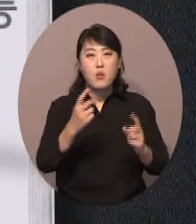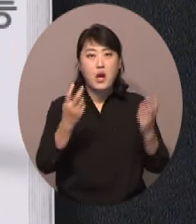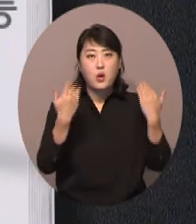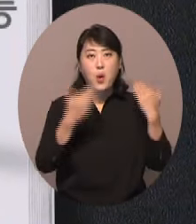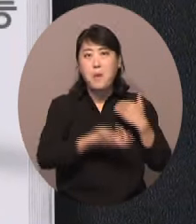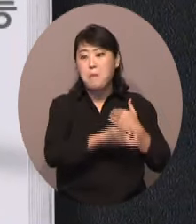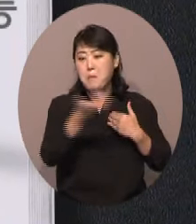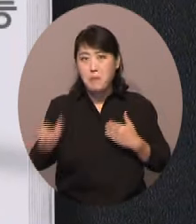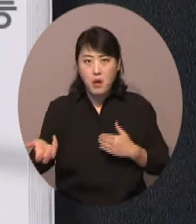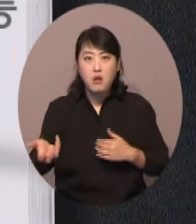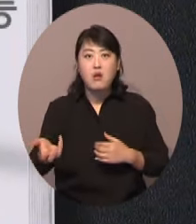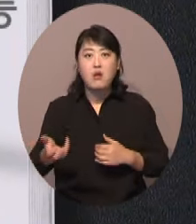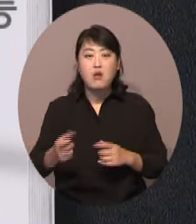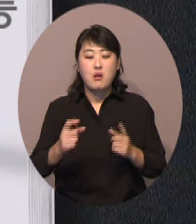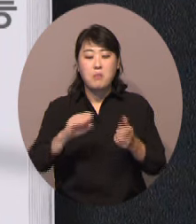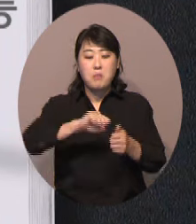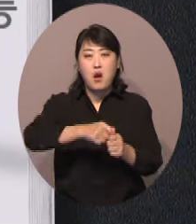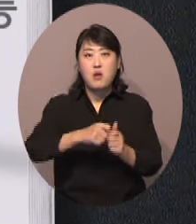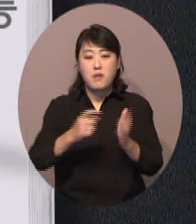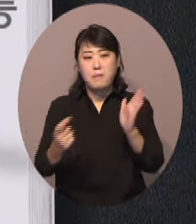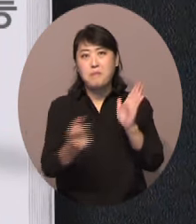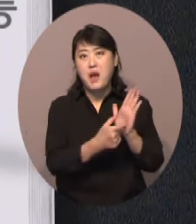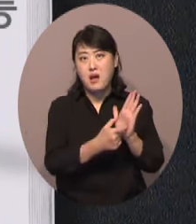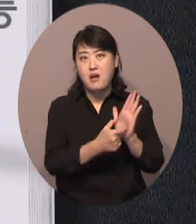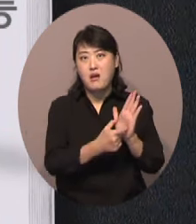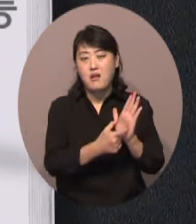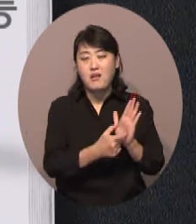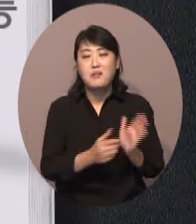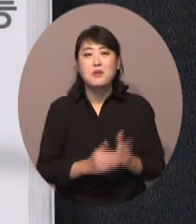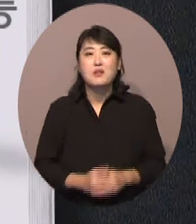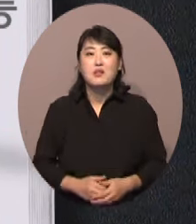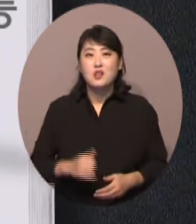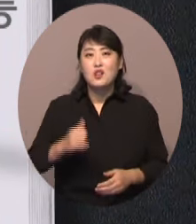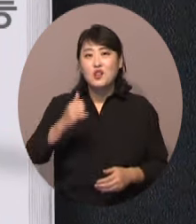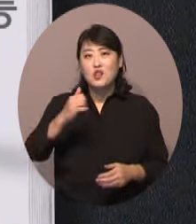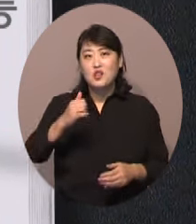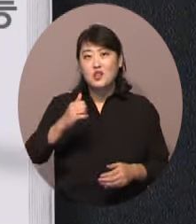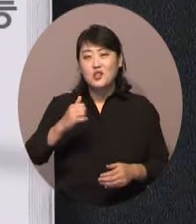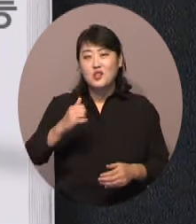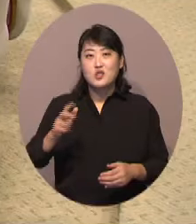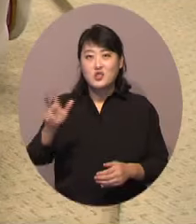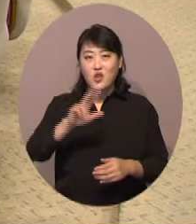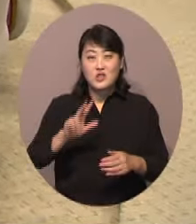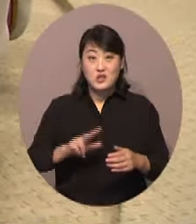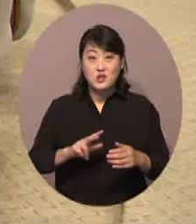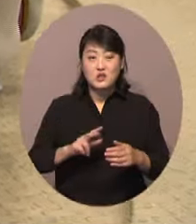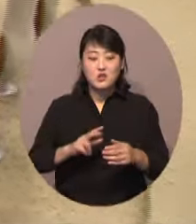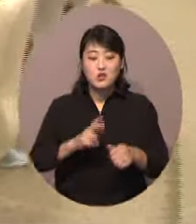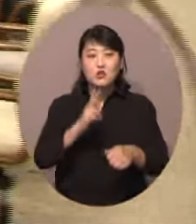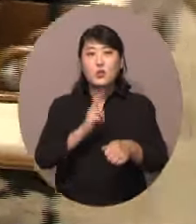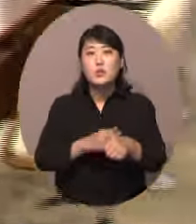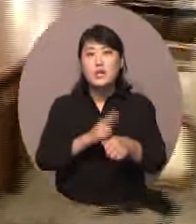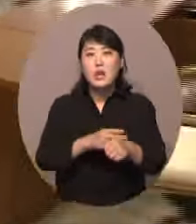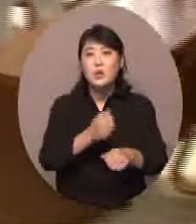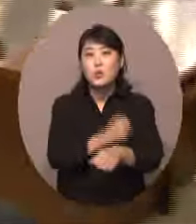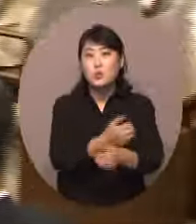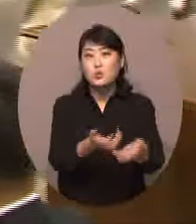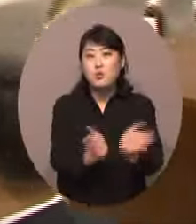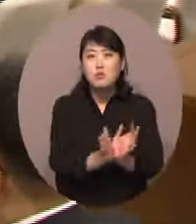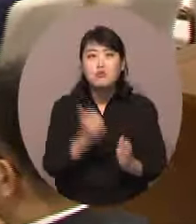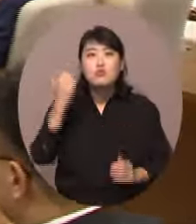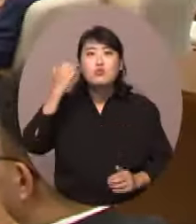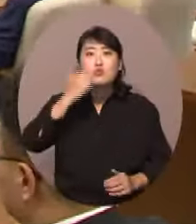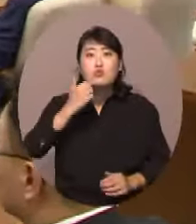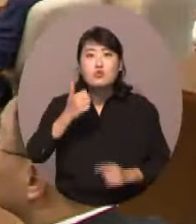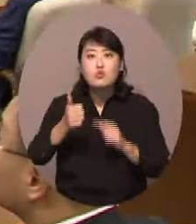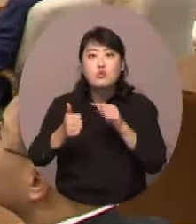처벌을 명문화하는 내용이 담겼습니다 전교조 충남 지부는 즉가 반발했습니다 정당한 지시를 누가 정하는지